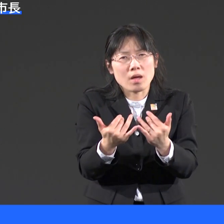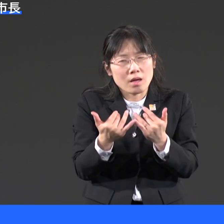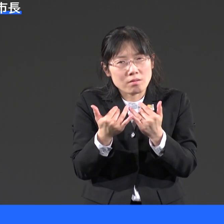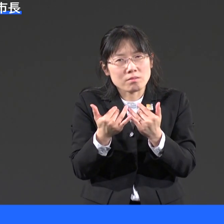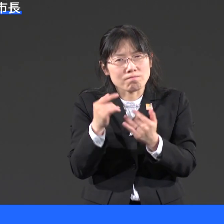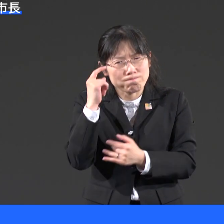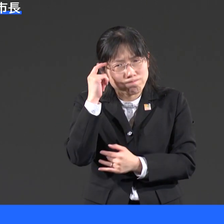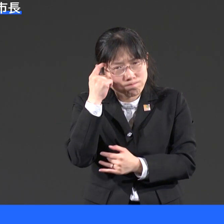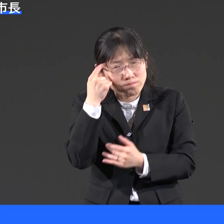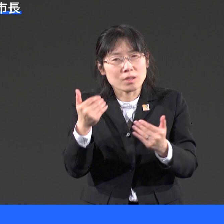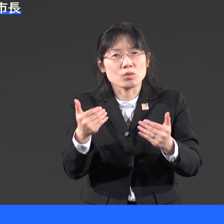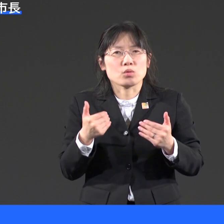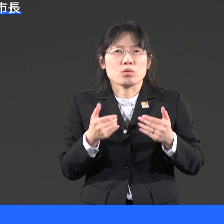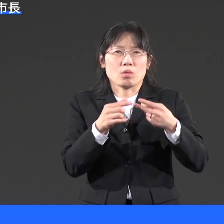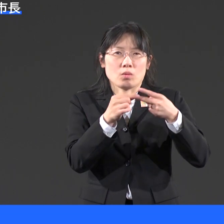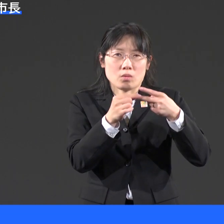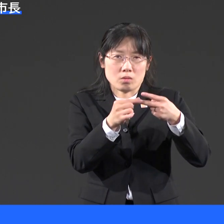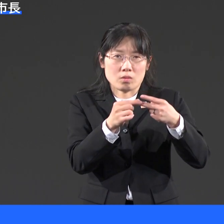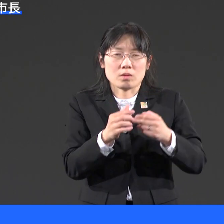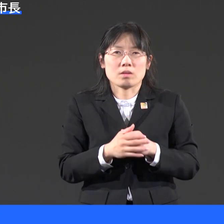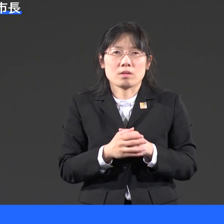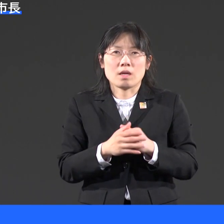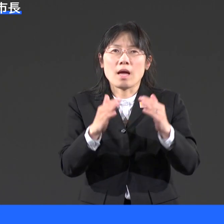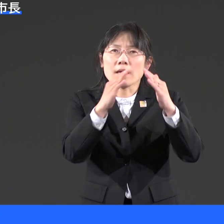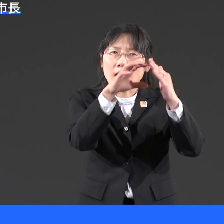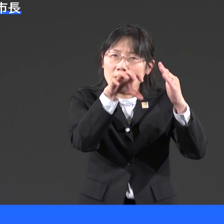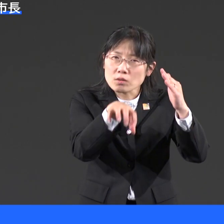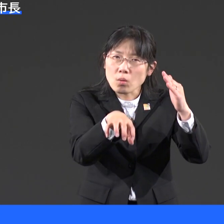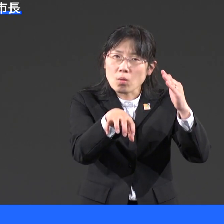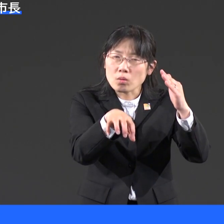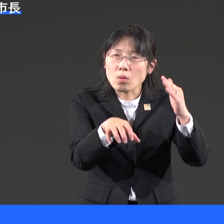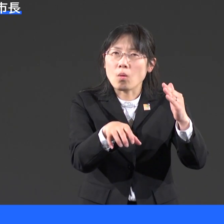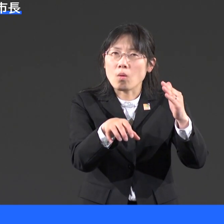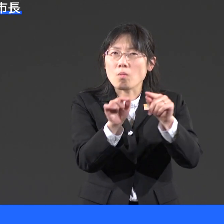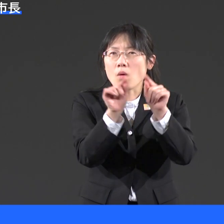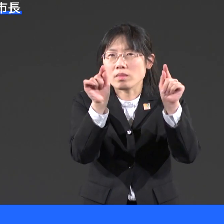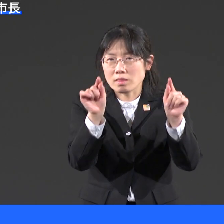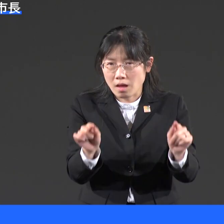ていく、それと、会場の問題についてもいくつか